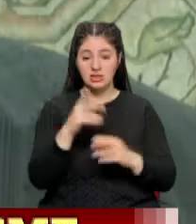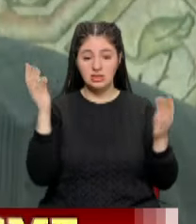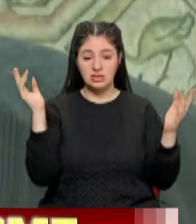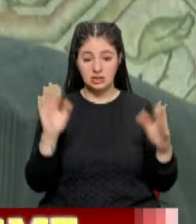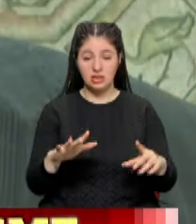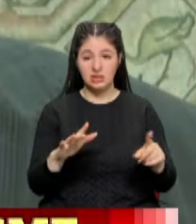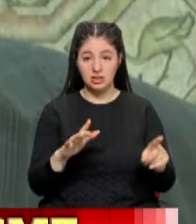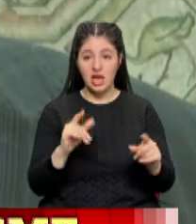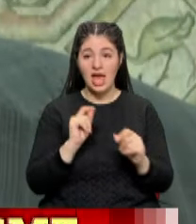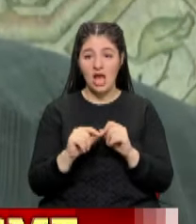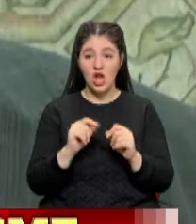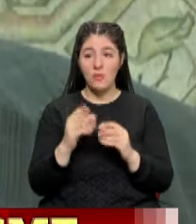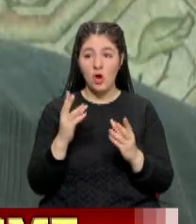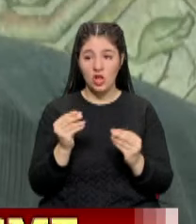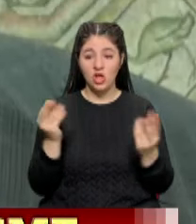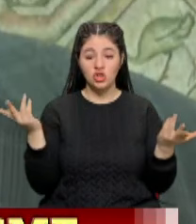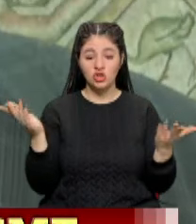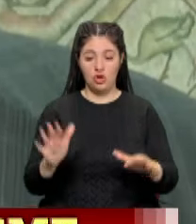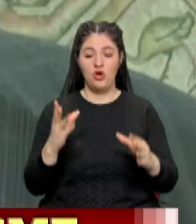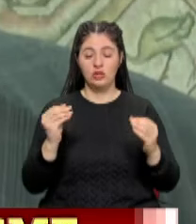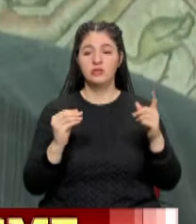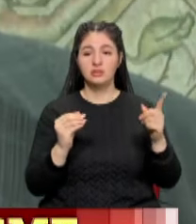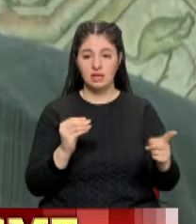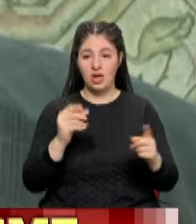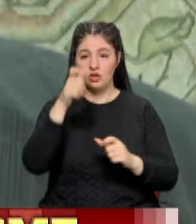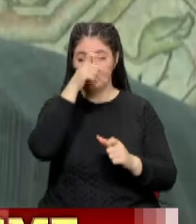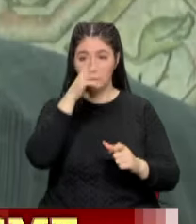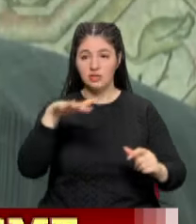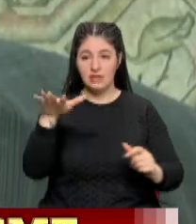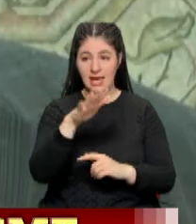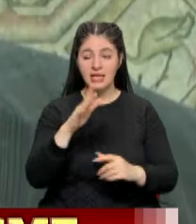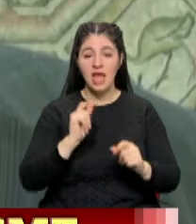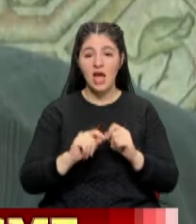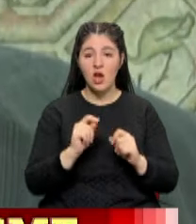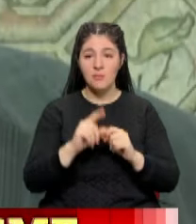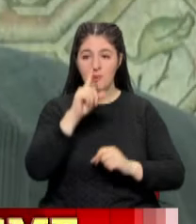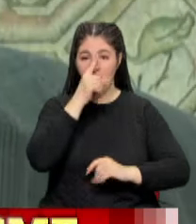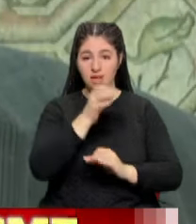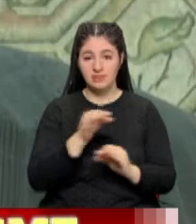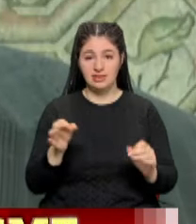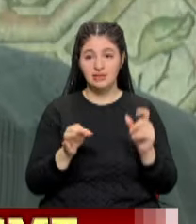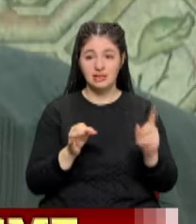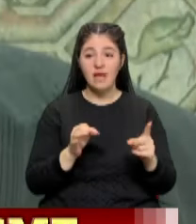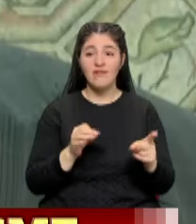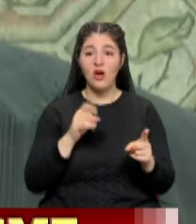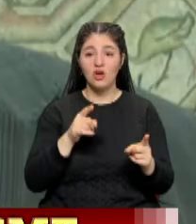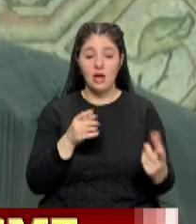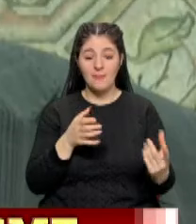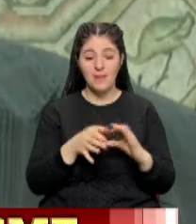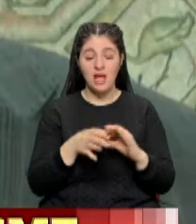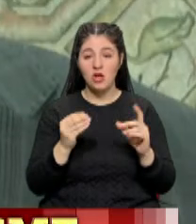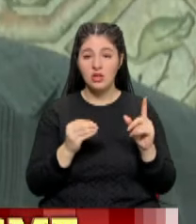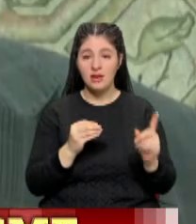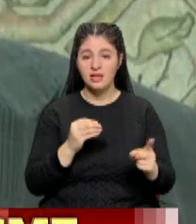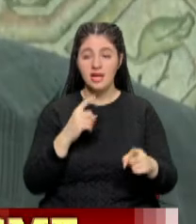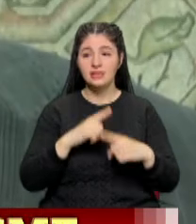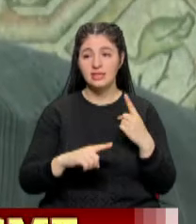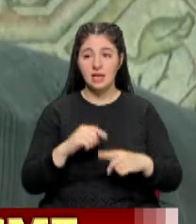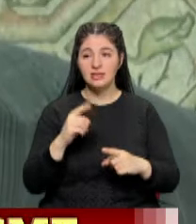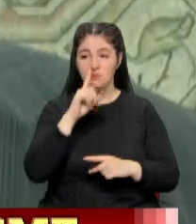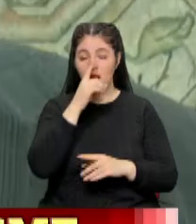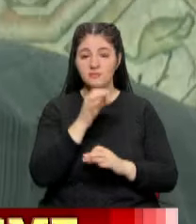yıkılır, ekonomik olarak çökerse, Türkiye'nin ekonomik bağımsızlığı ve ona bağlı olarak